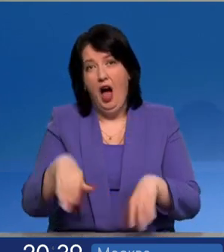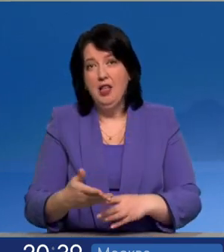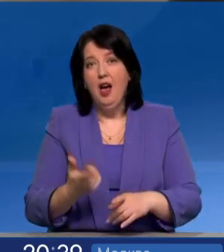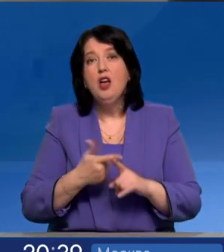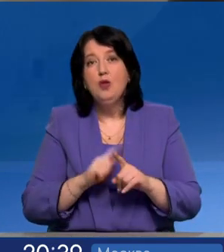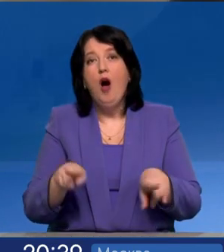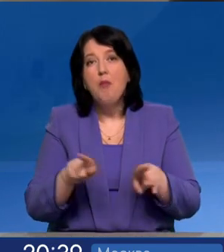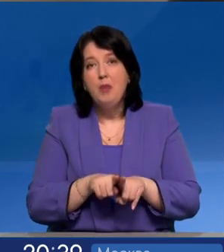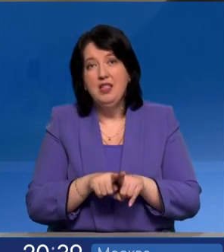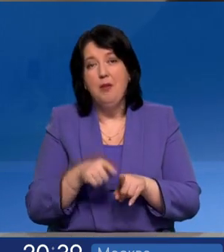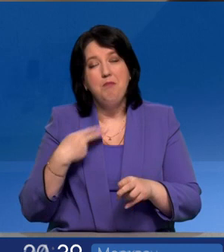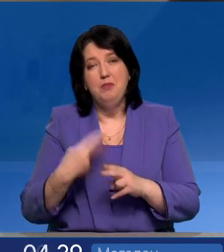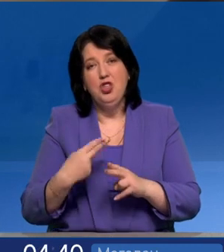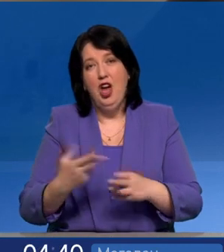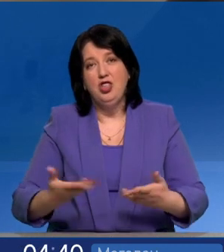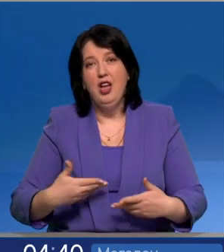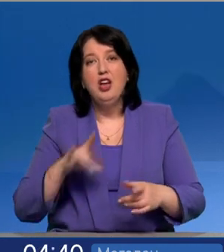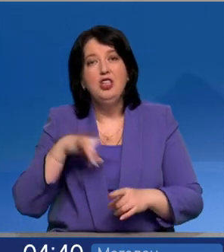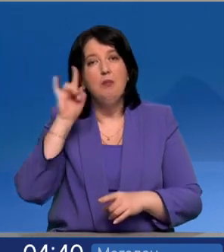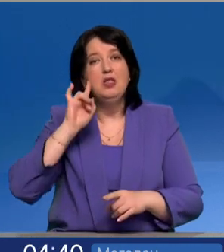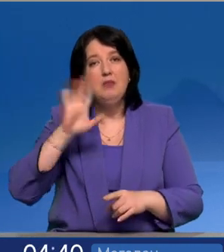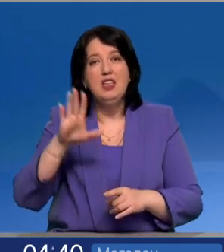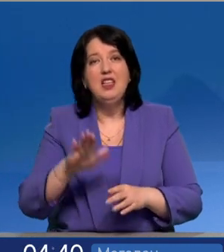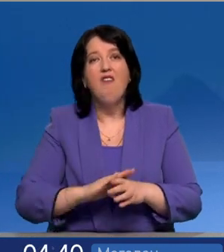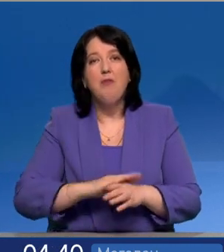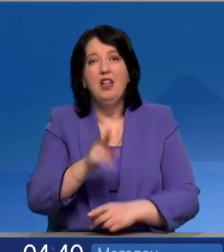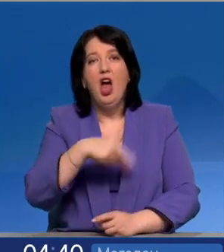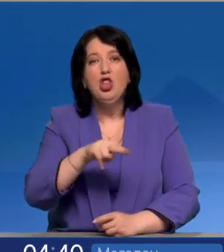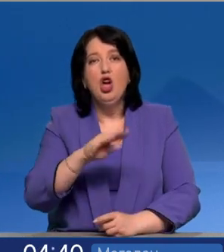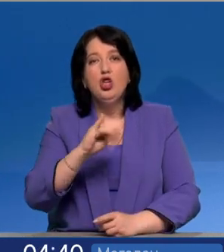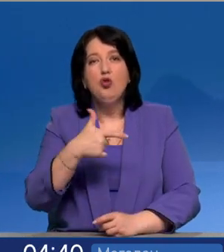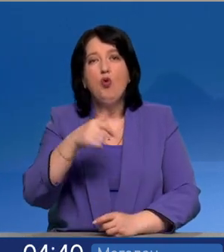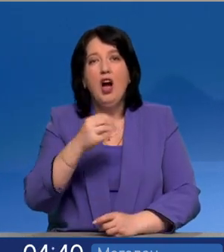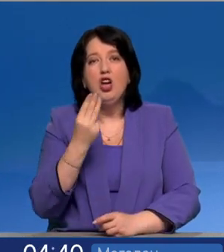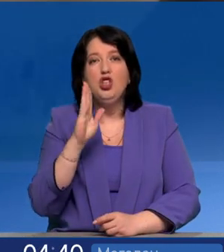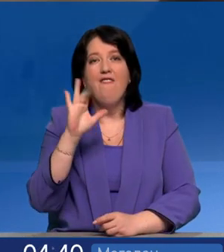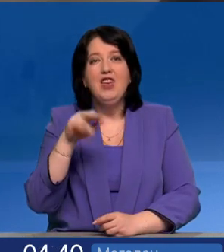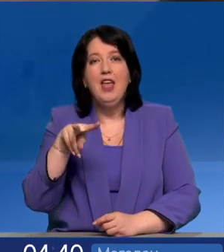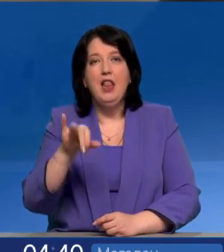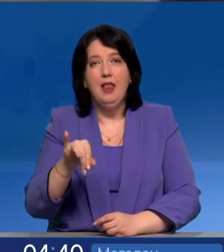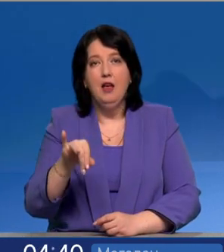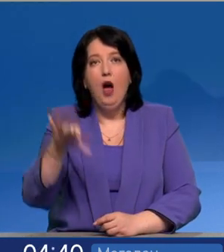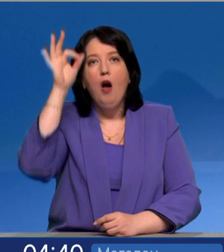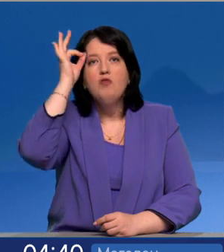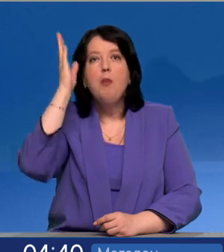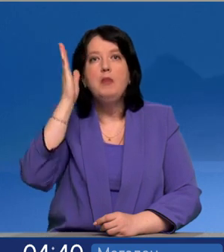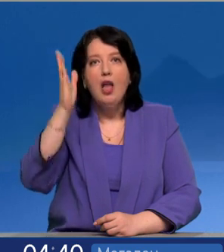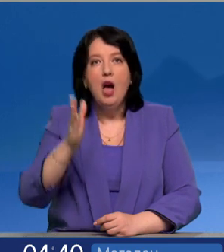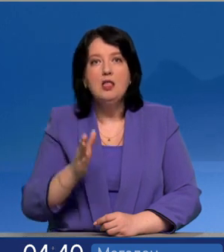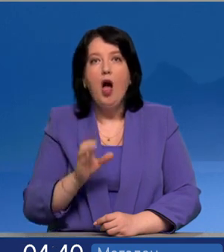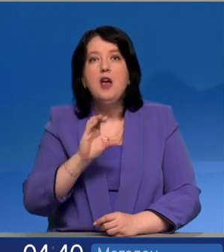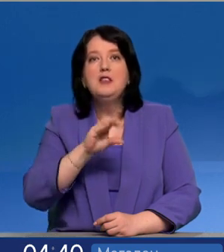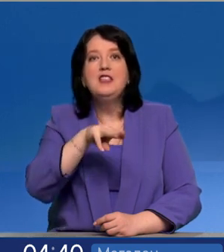вообще. Чем знаменита фамилия Джугашвили? Без понятия. Сталин.